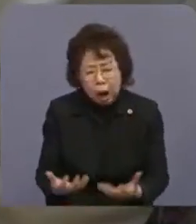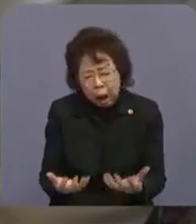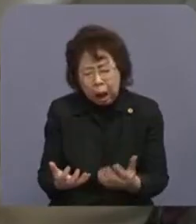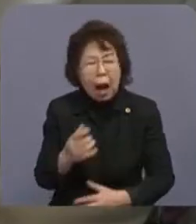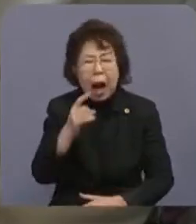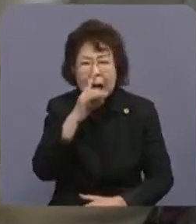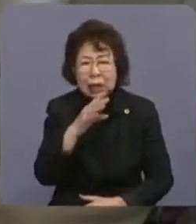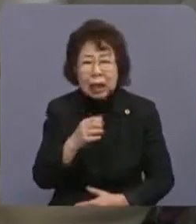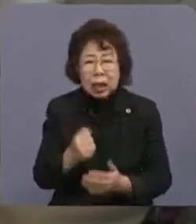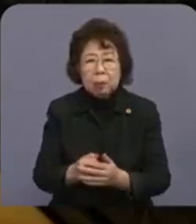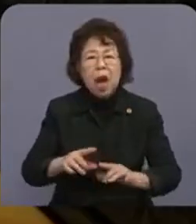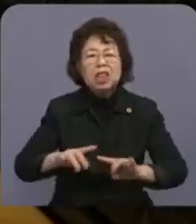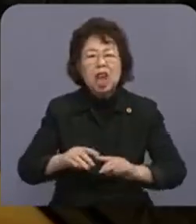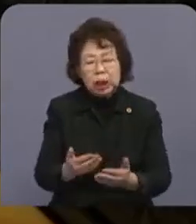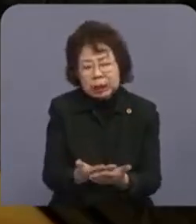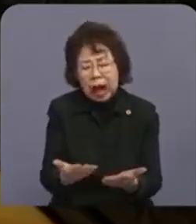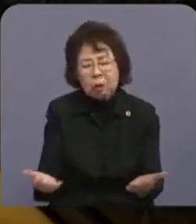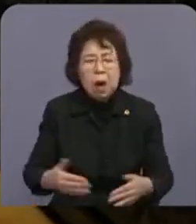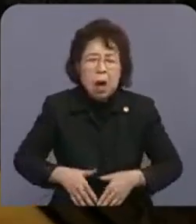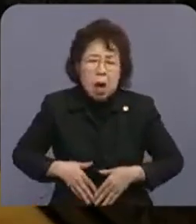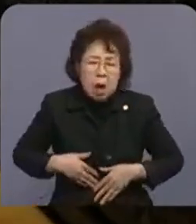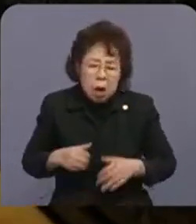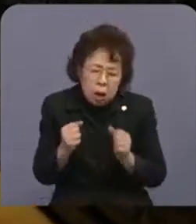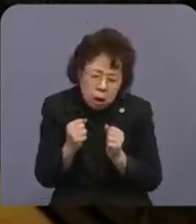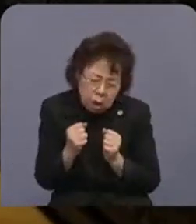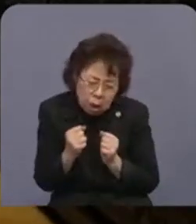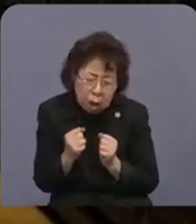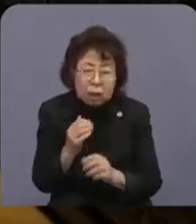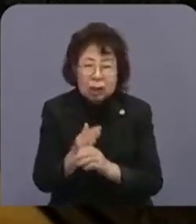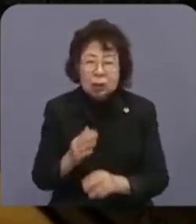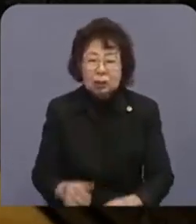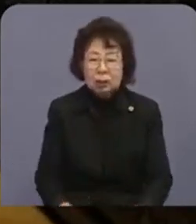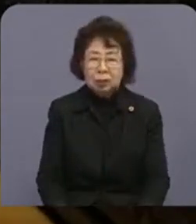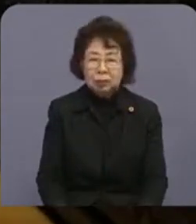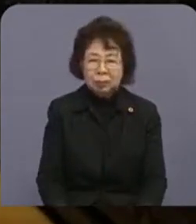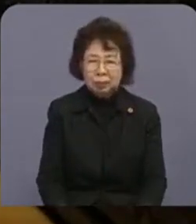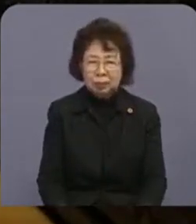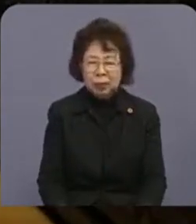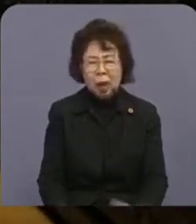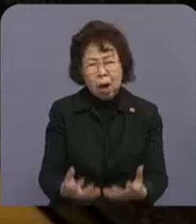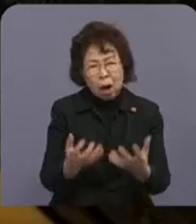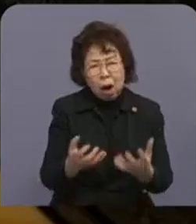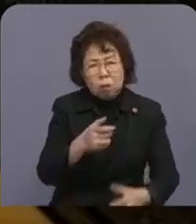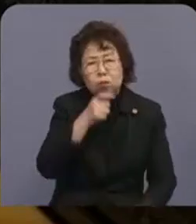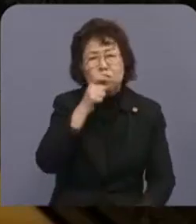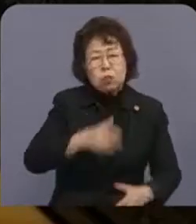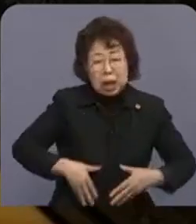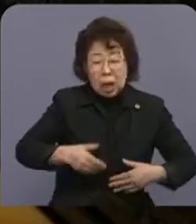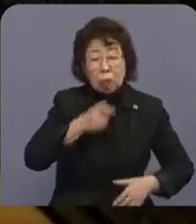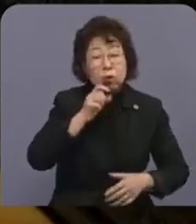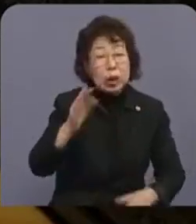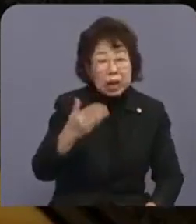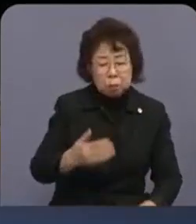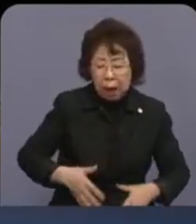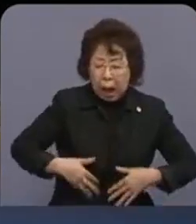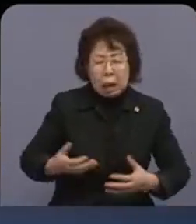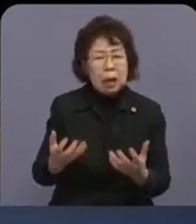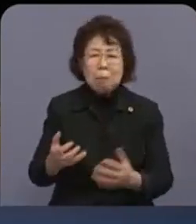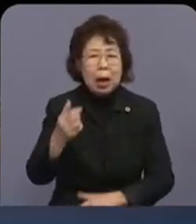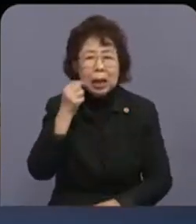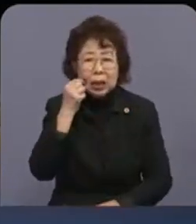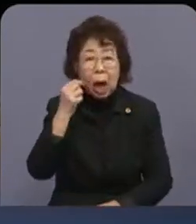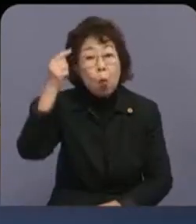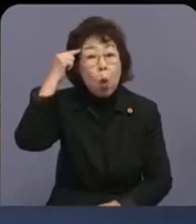돼 전기장판으로 추위를 견뎌야 합니다. 온수만 되고 난방은 안 되지. 아, 그게 좀